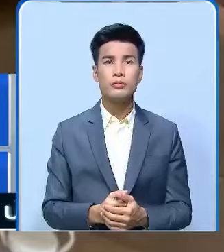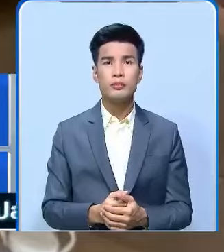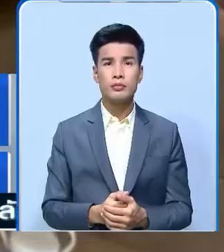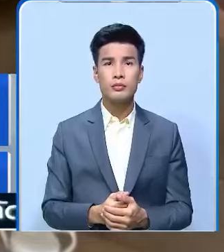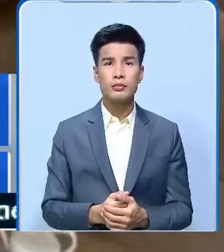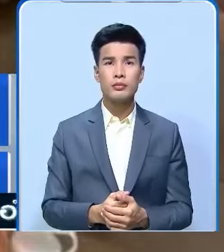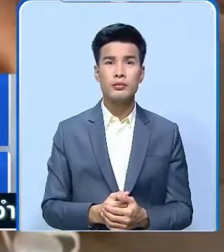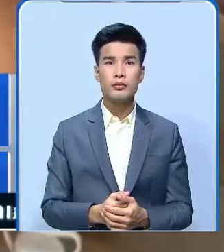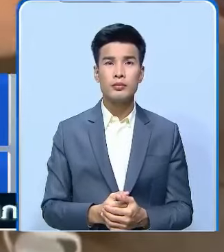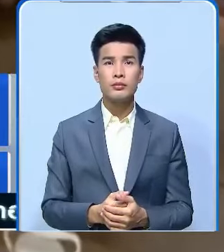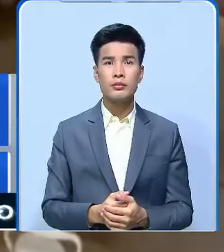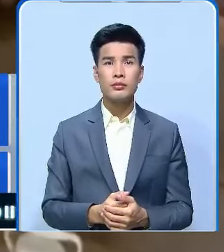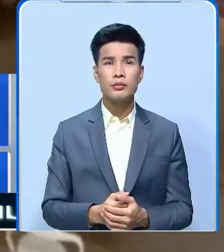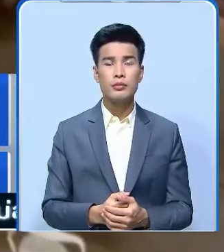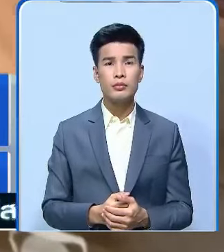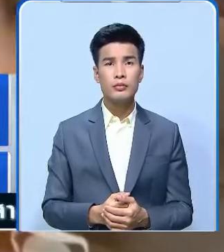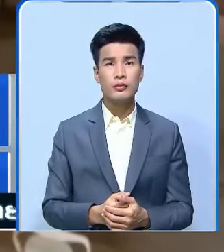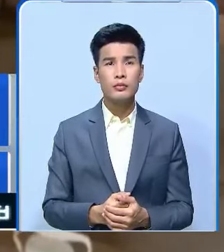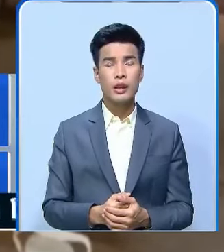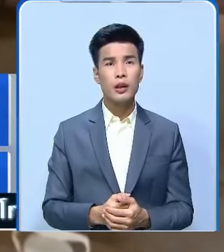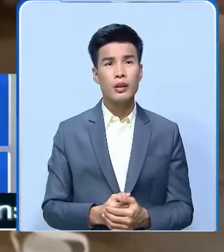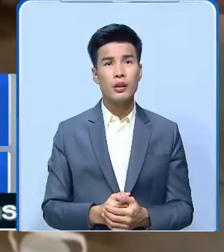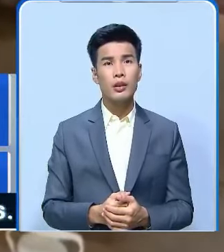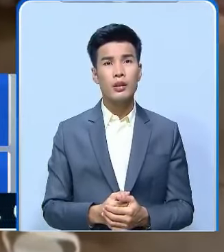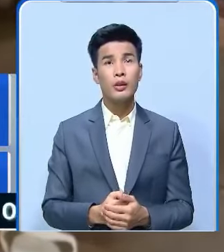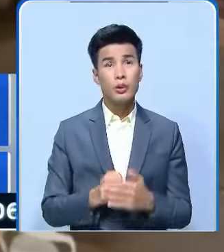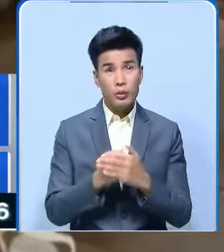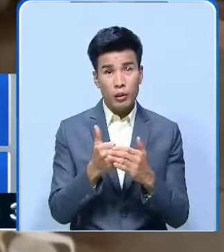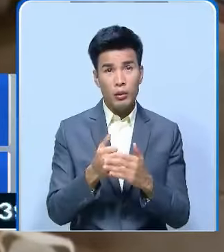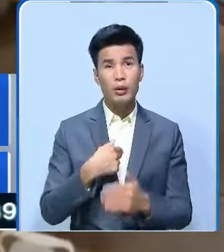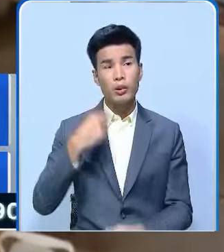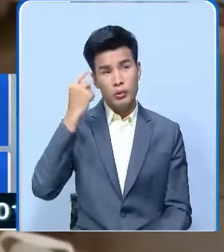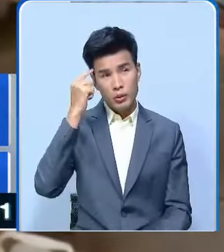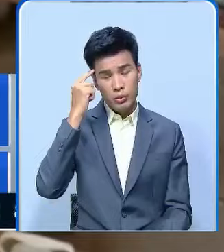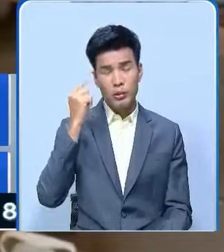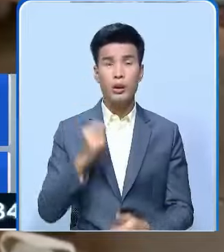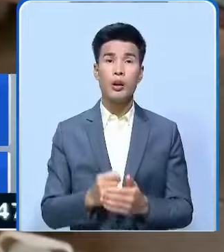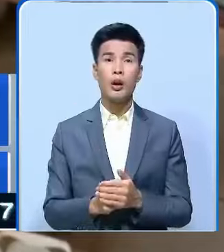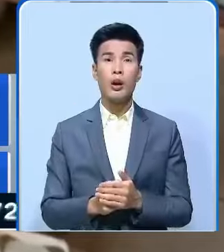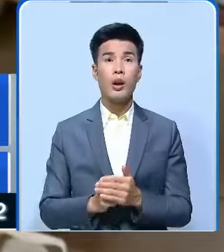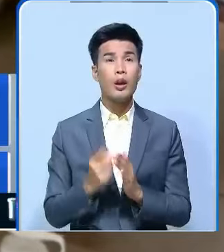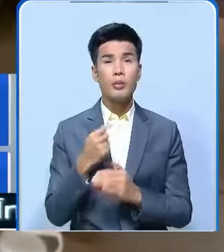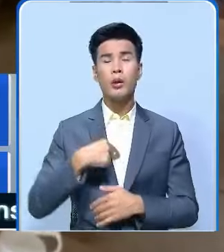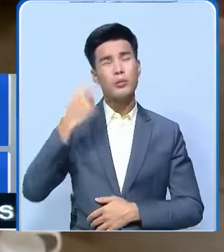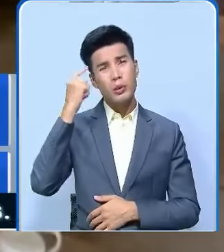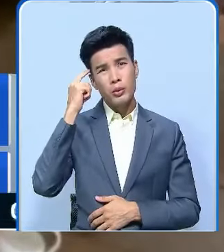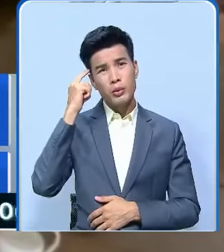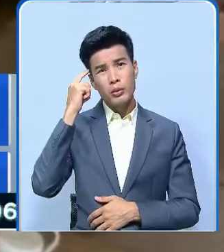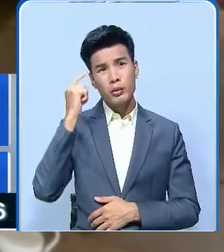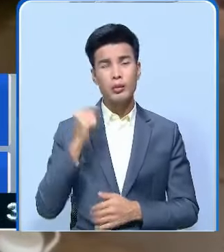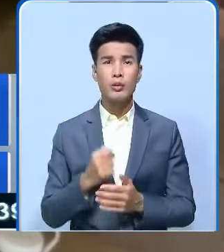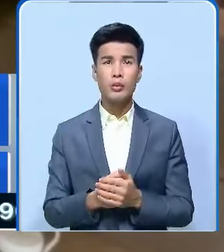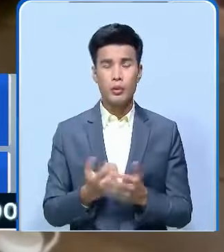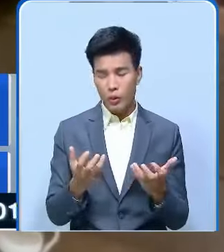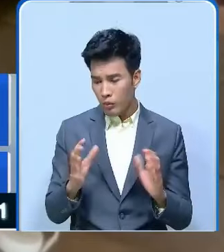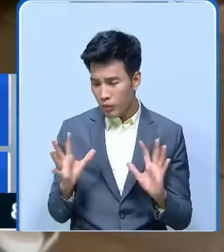อืม จะสู้ได้ไหมป้าก็ไม่รู ้แล้วจะเริ่มต้นยังไงอ่ะ ไม่รู้ พอผันไปดูของมันเสียหายหมดแล้ว